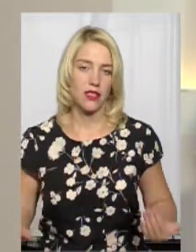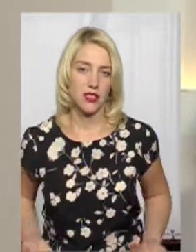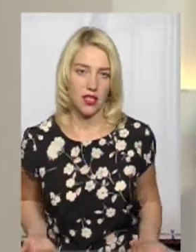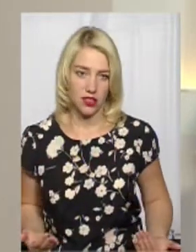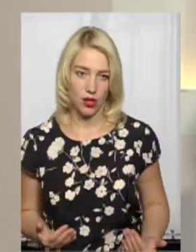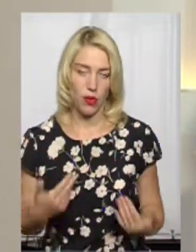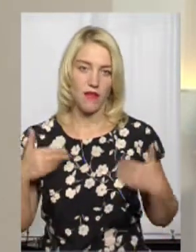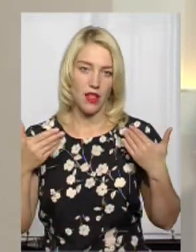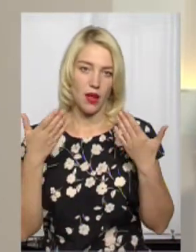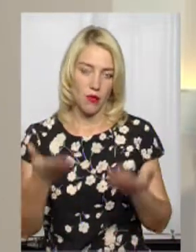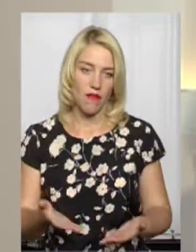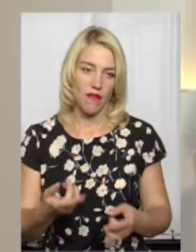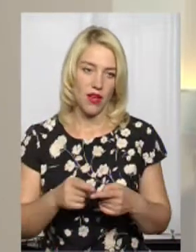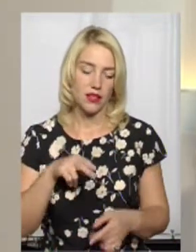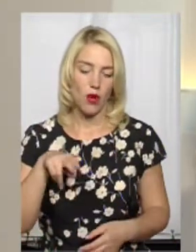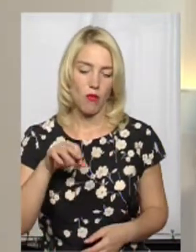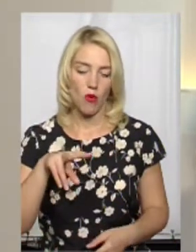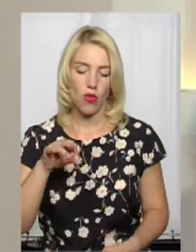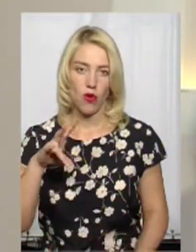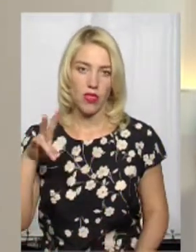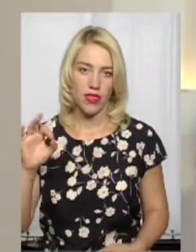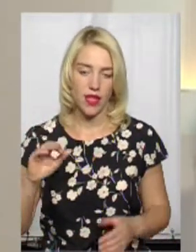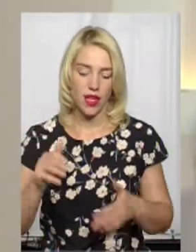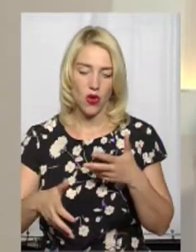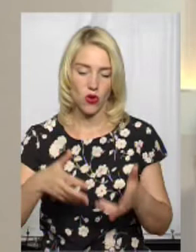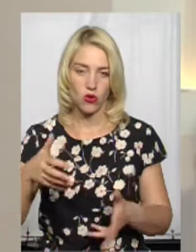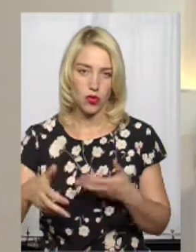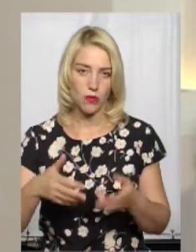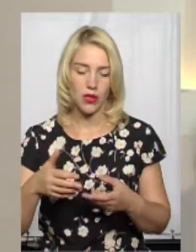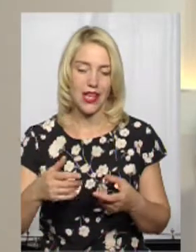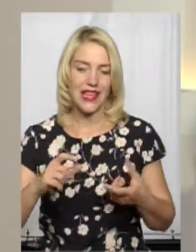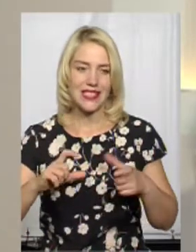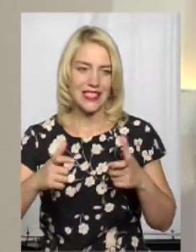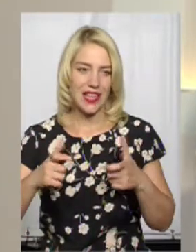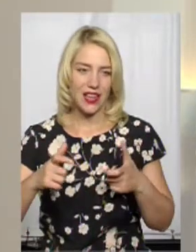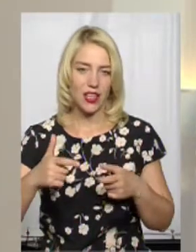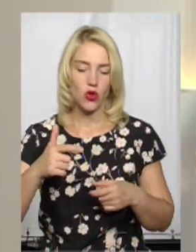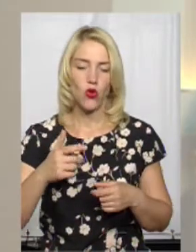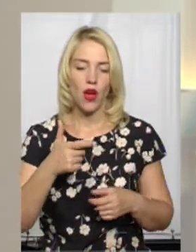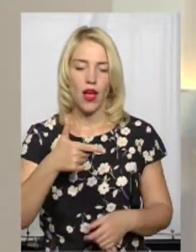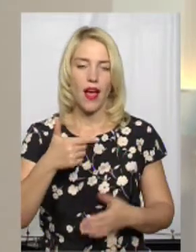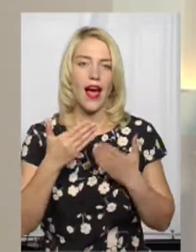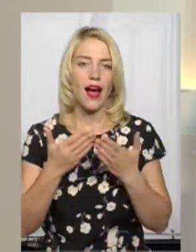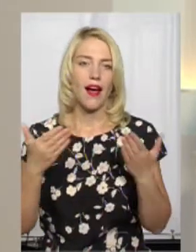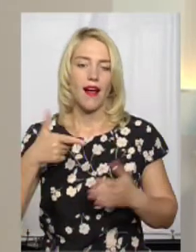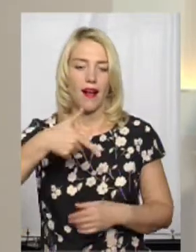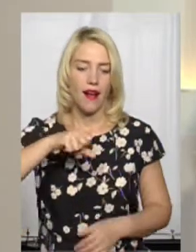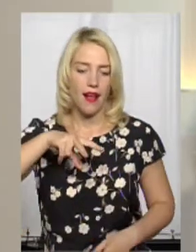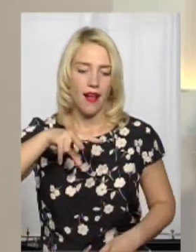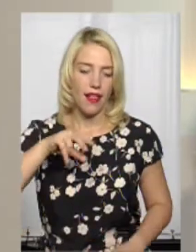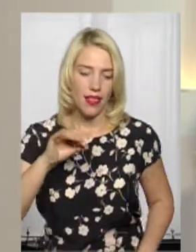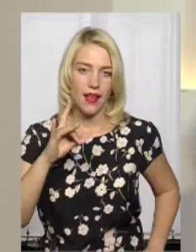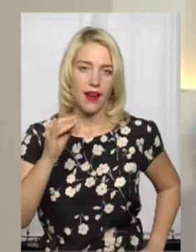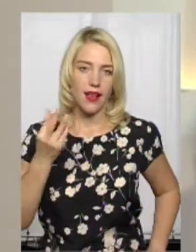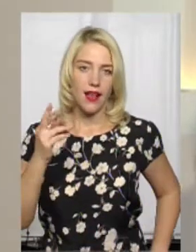наживо. Вітаємо вас. У Полонному розкопують цегляну галерею. Що ще знайшли археологи та